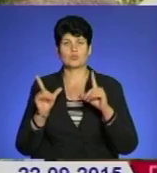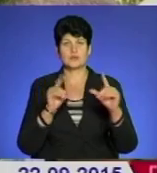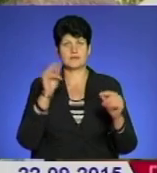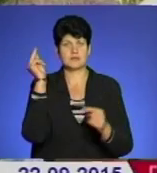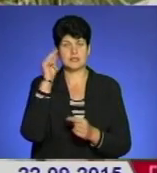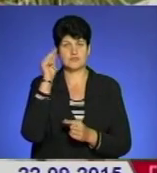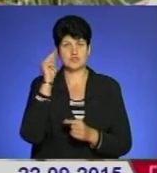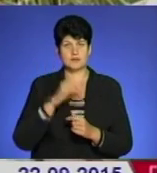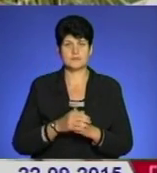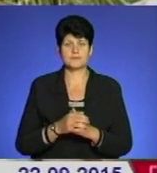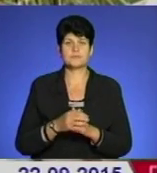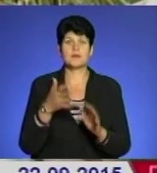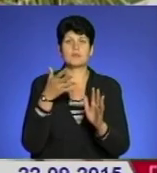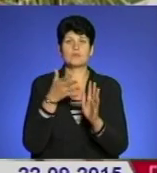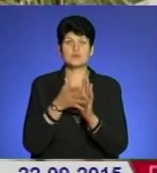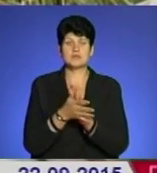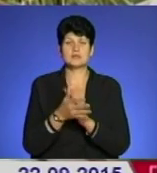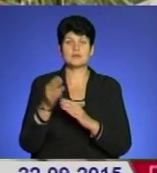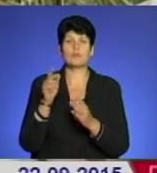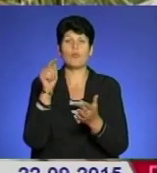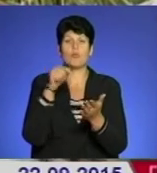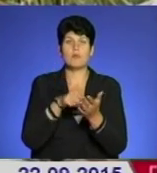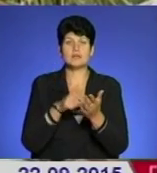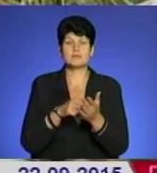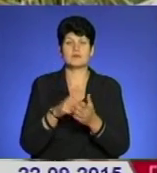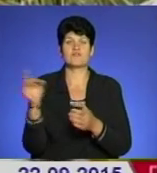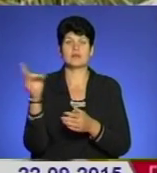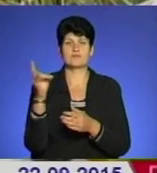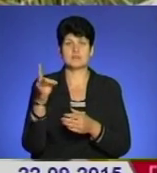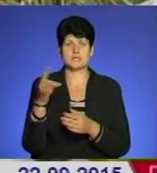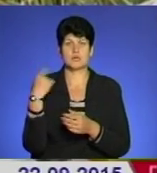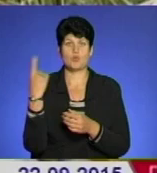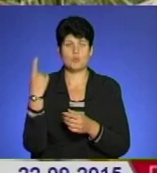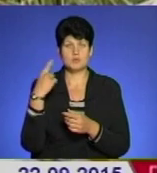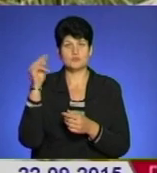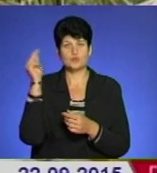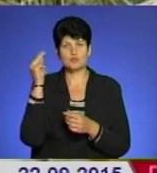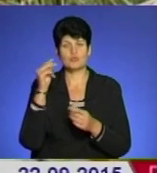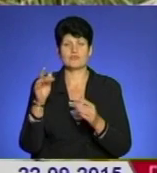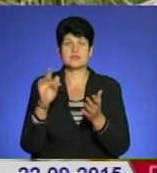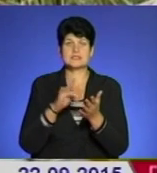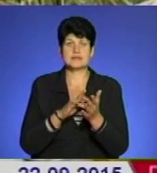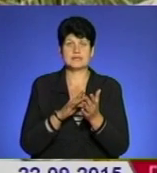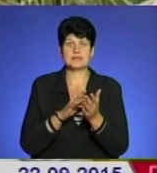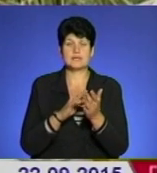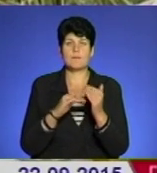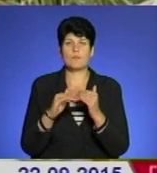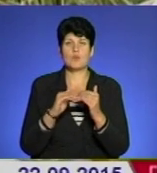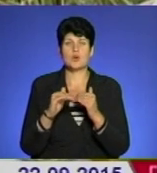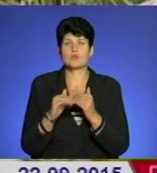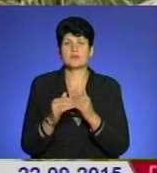навчання. Потрапили ми в учбовий центр в Рівненській області, на полігон.